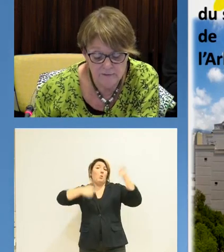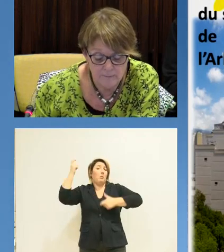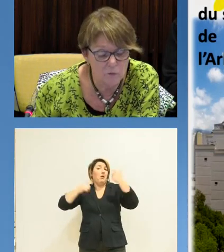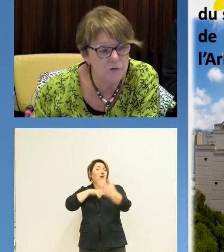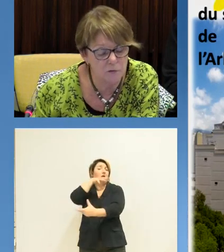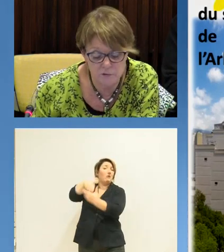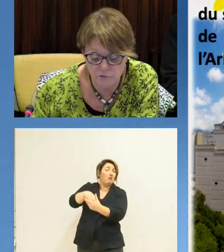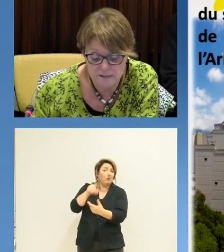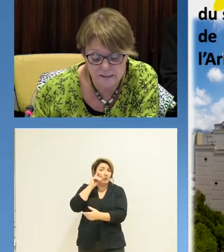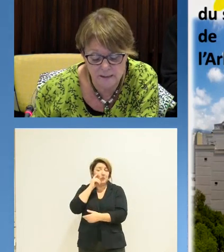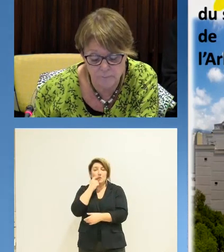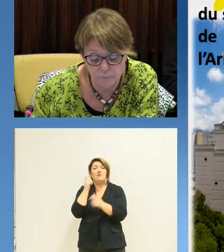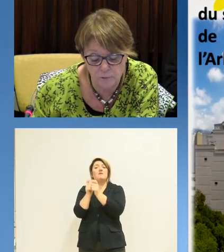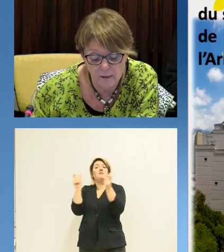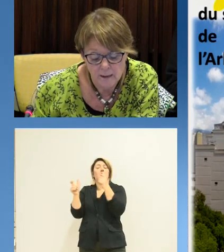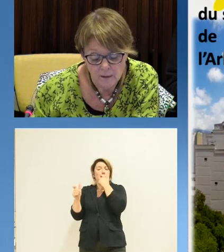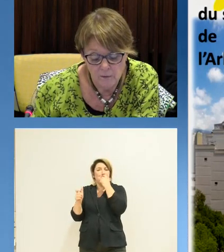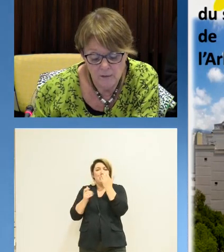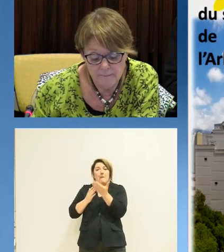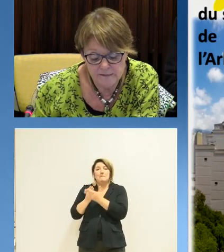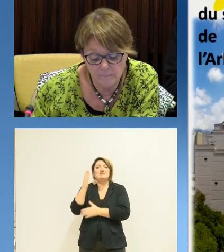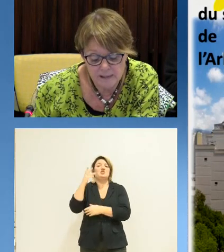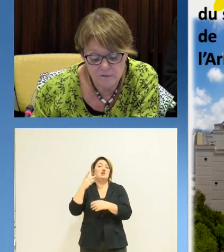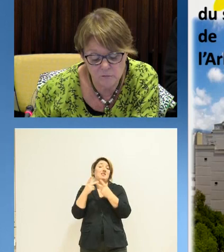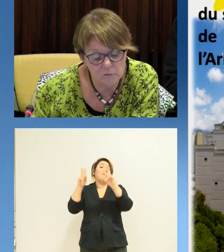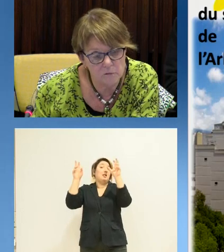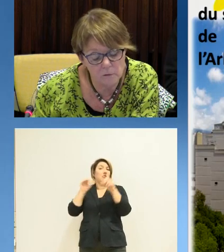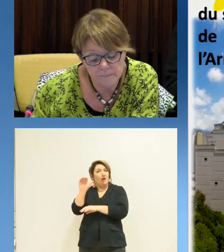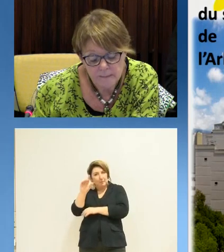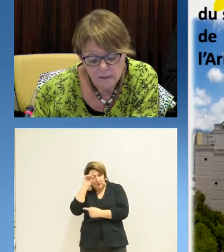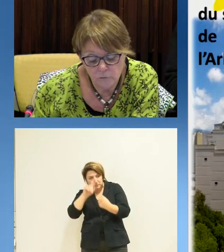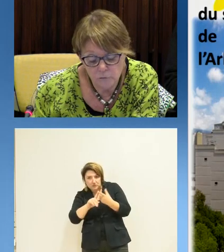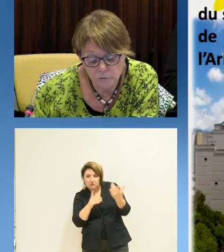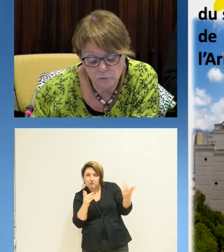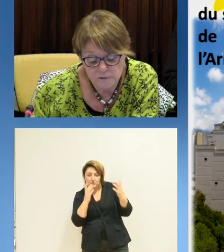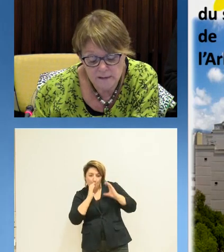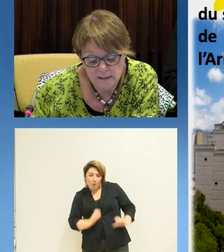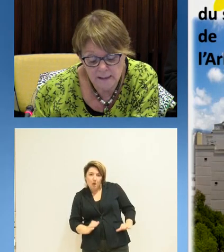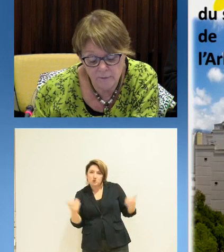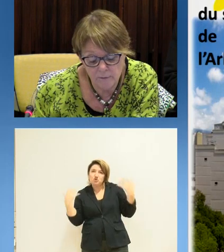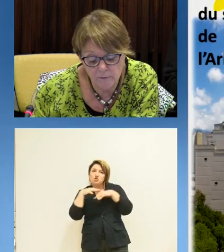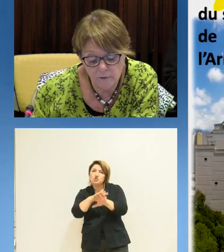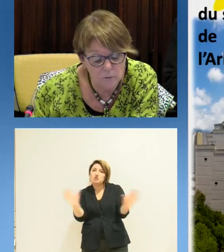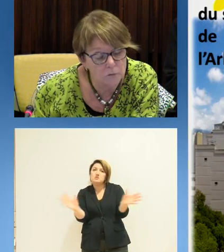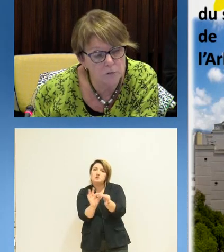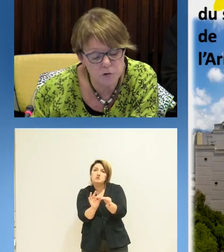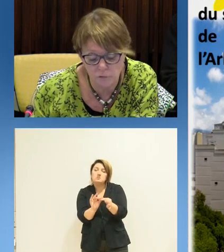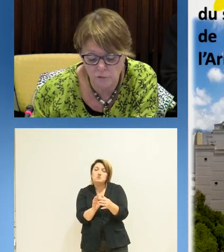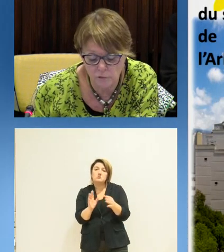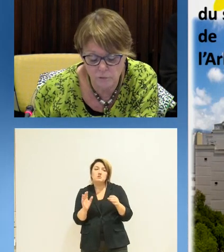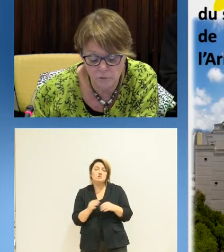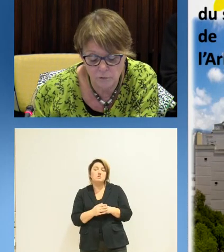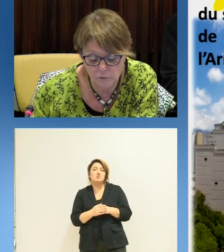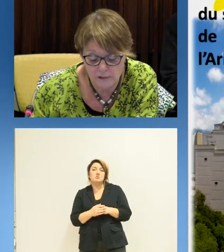évidemment sollicités pour la mise en place de ce don de tout ce qui est le concours